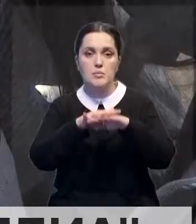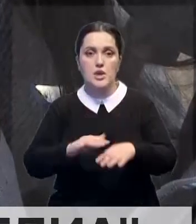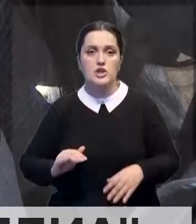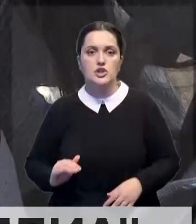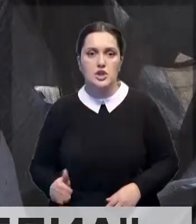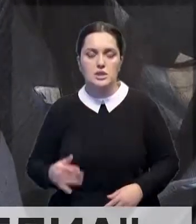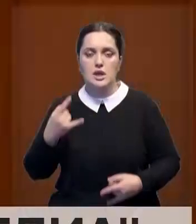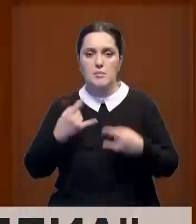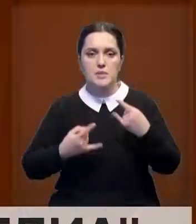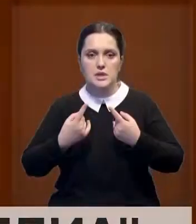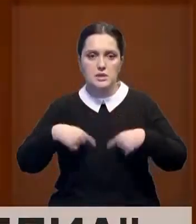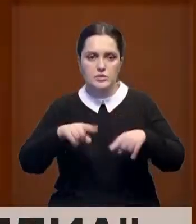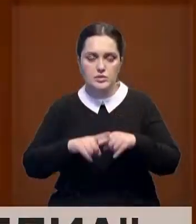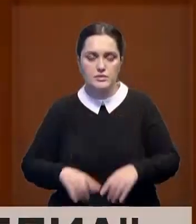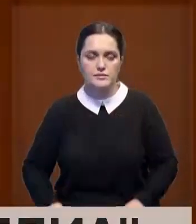частных медиаресурсов.